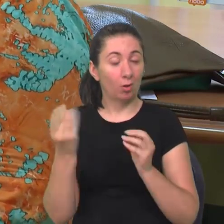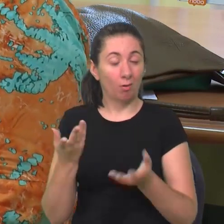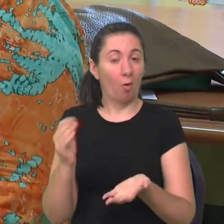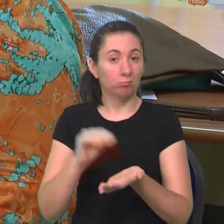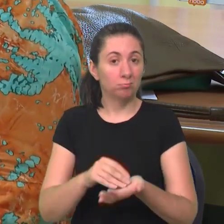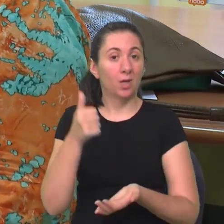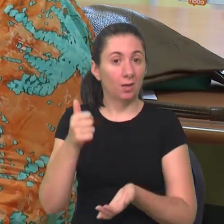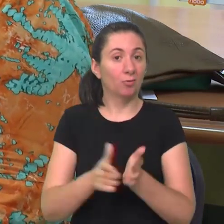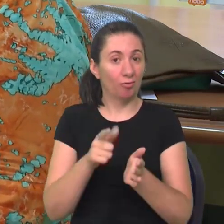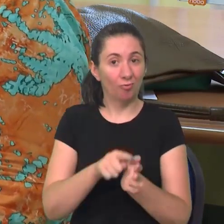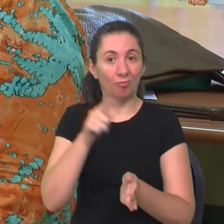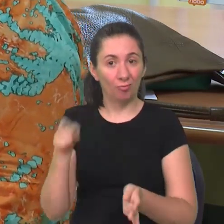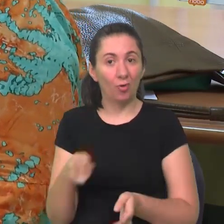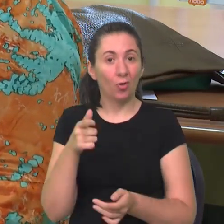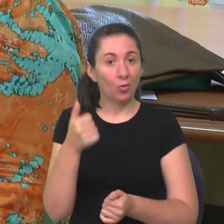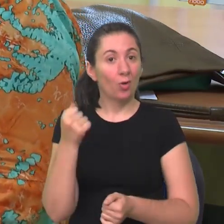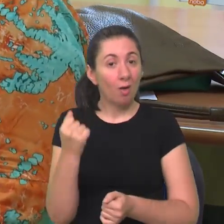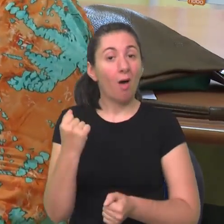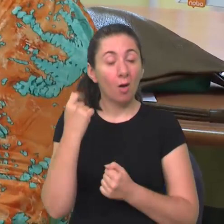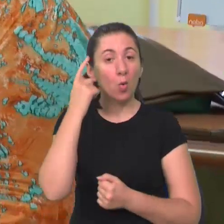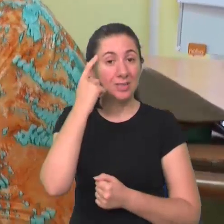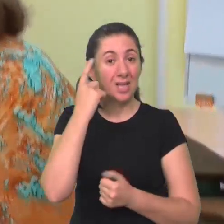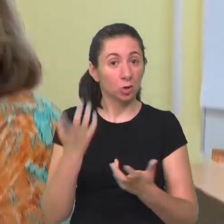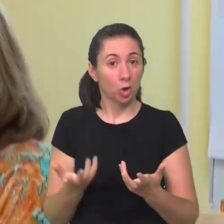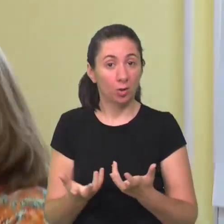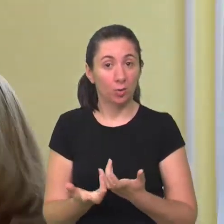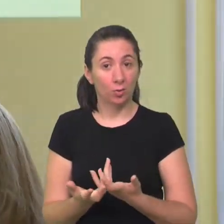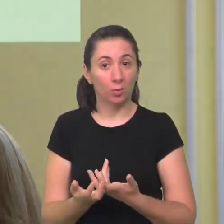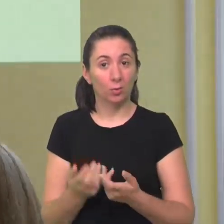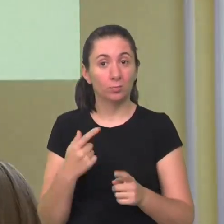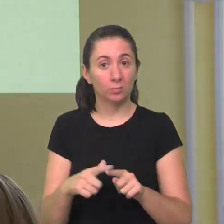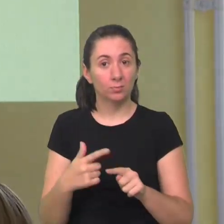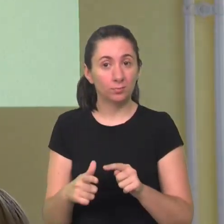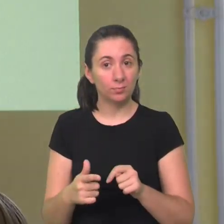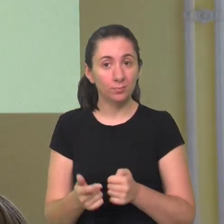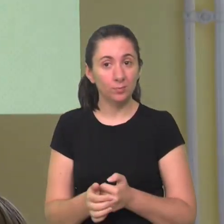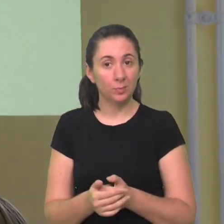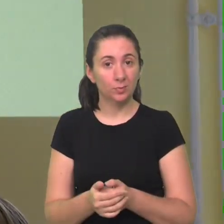jedan period. Vidite kako je to jako značajno zapravo. I kako